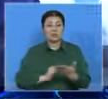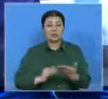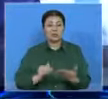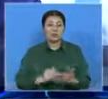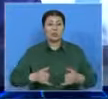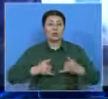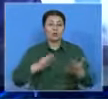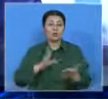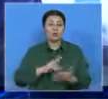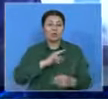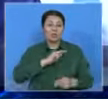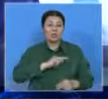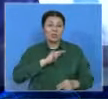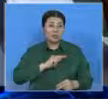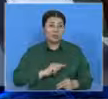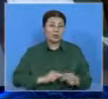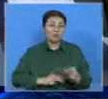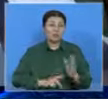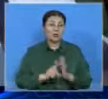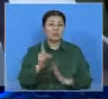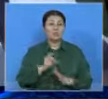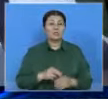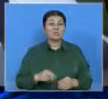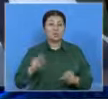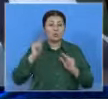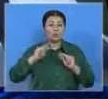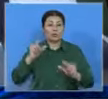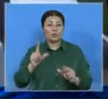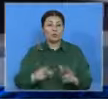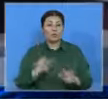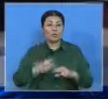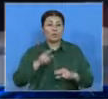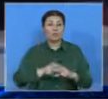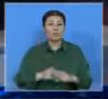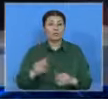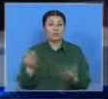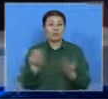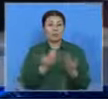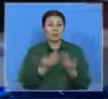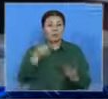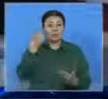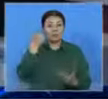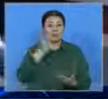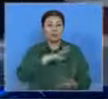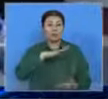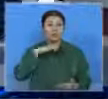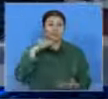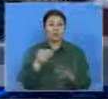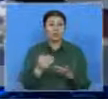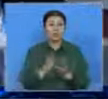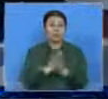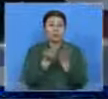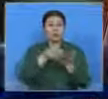japtı. Eñbek jolın mugalim bolıp bastaған ol, əzli basım şınşılı şağırmalarımen oqırman qauımğa tanılgan. Eñbektері birnişe jinaqqa